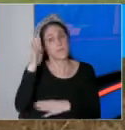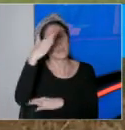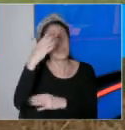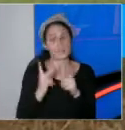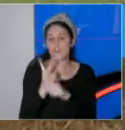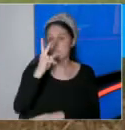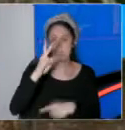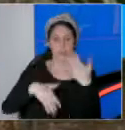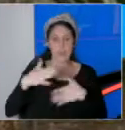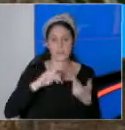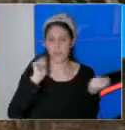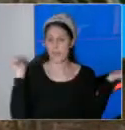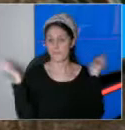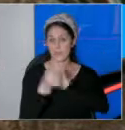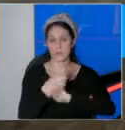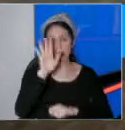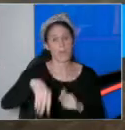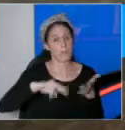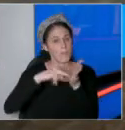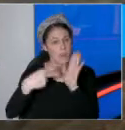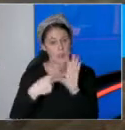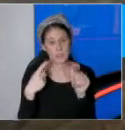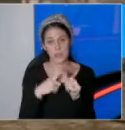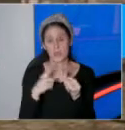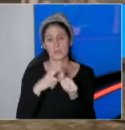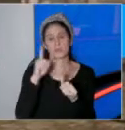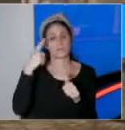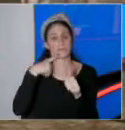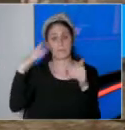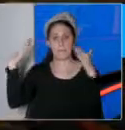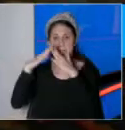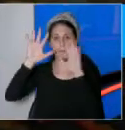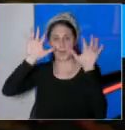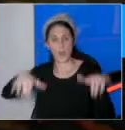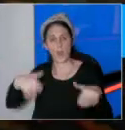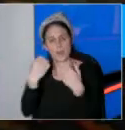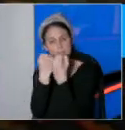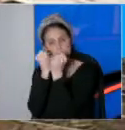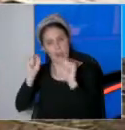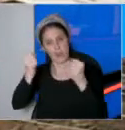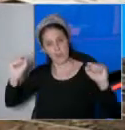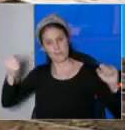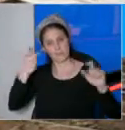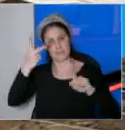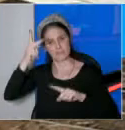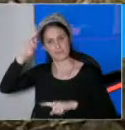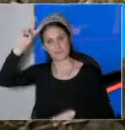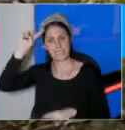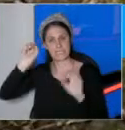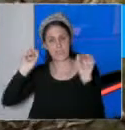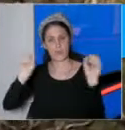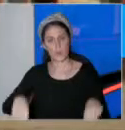רפורמות, גם רפורמות פוליטיות, זאת אומרת בית המלוכה משחרר יותר ויותר